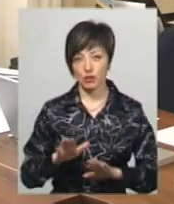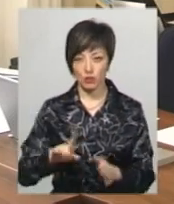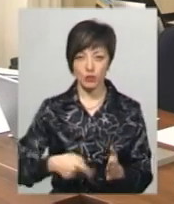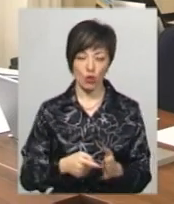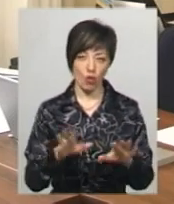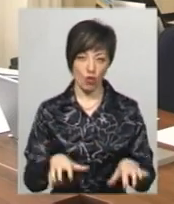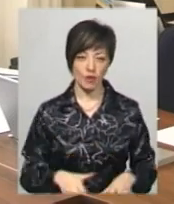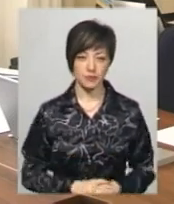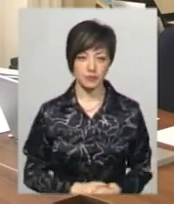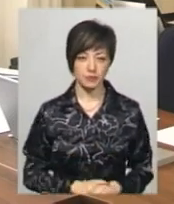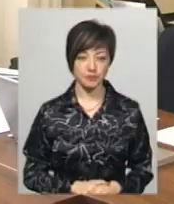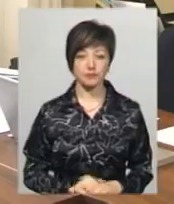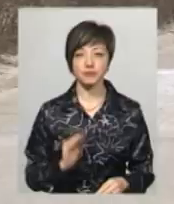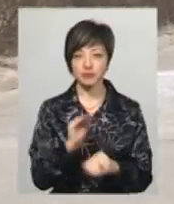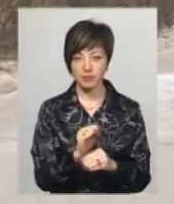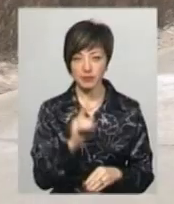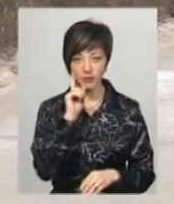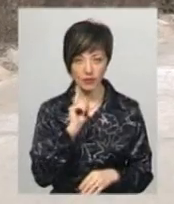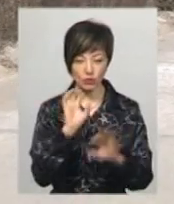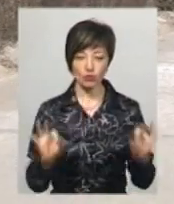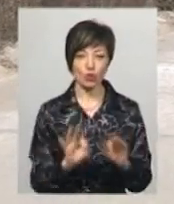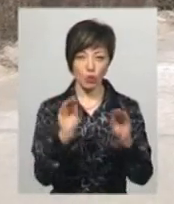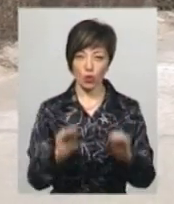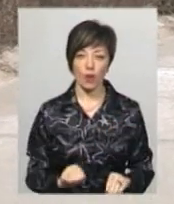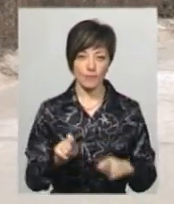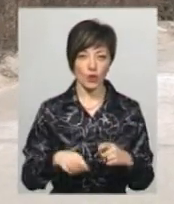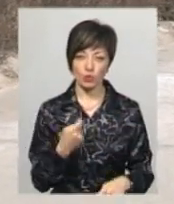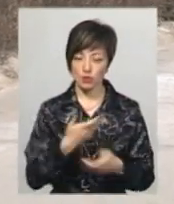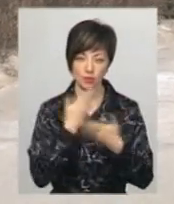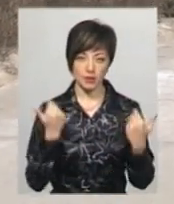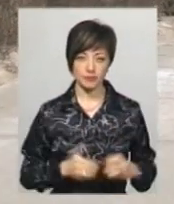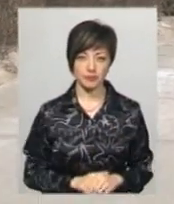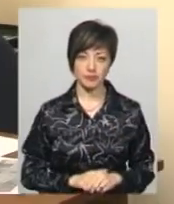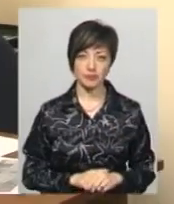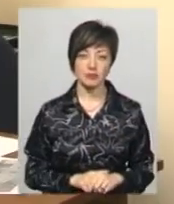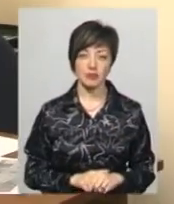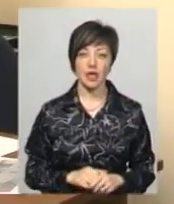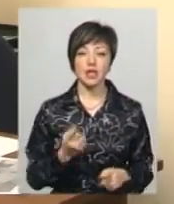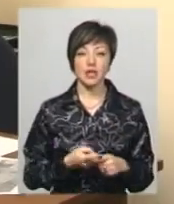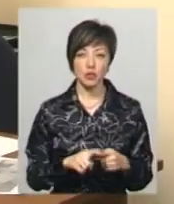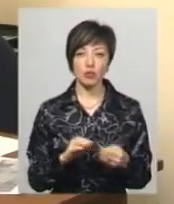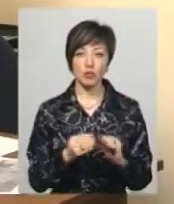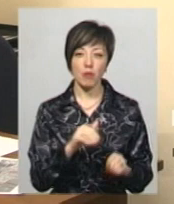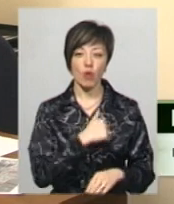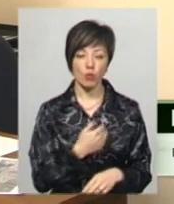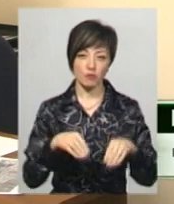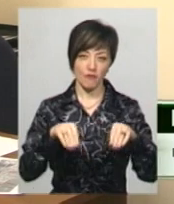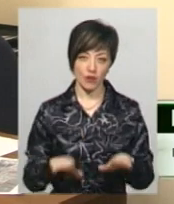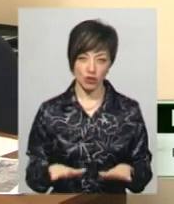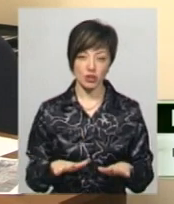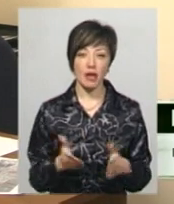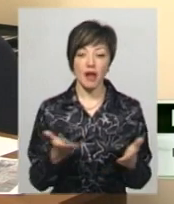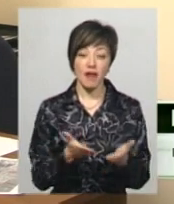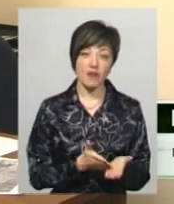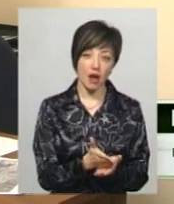міського голови Іван Романюк. Та додає, поки що жодного протоколу про правопорушення не склали. Оцю проблему ми хочемо вирішити.